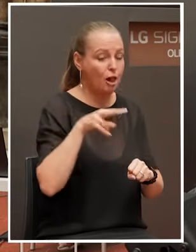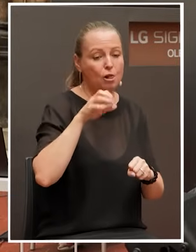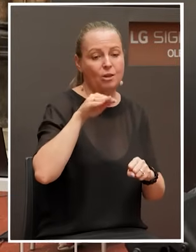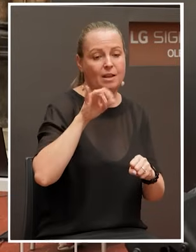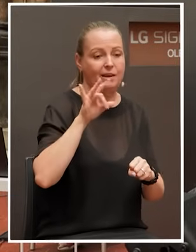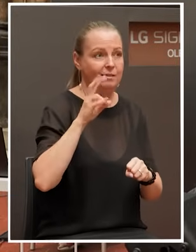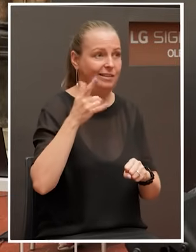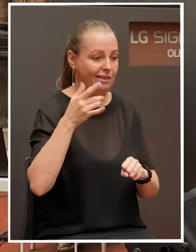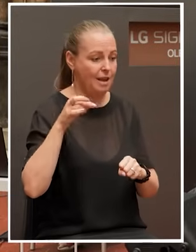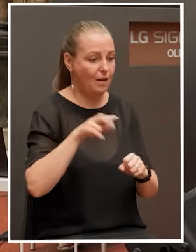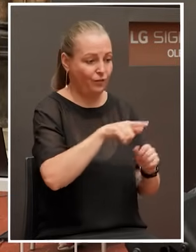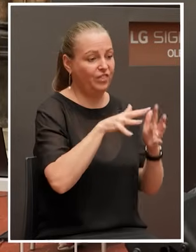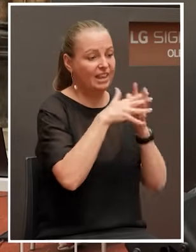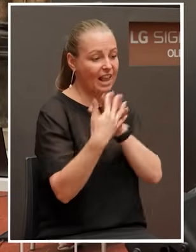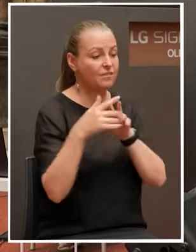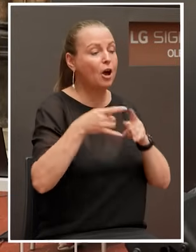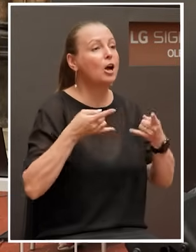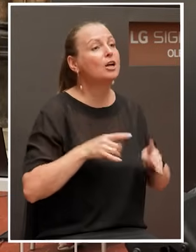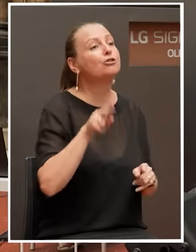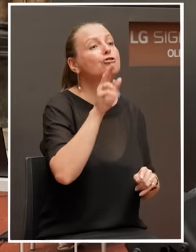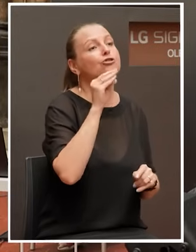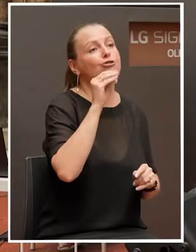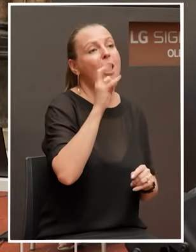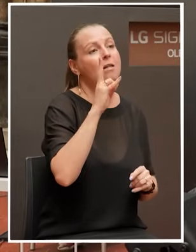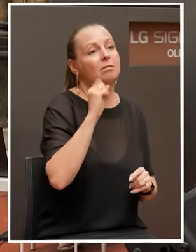Лотарингии, в деревне Дом-Реми, родилась Жанна д'Арк,